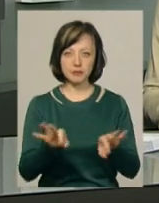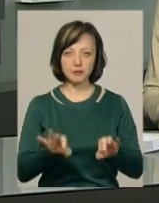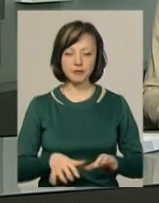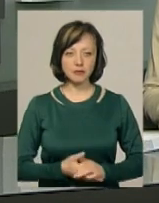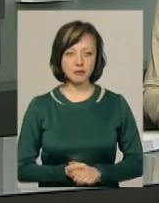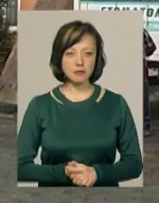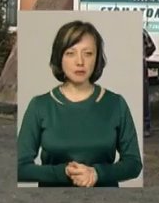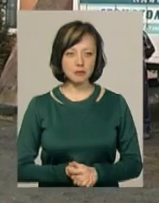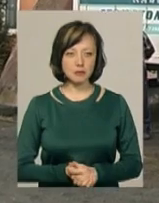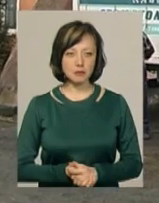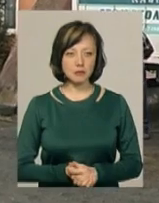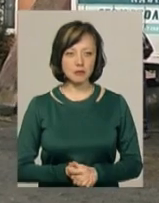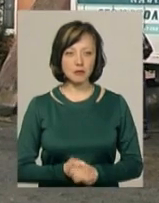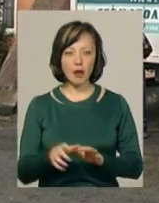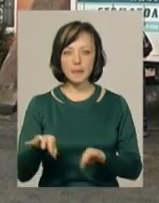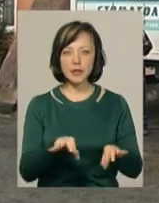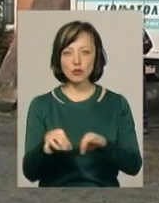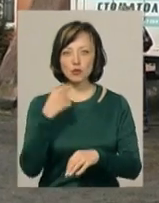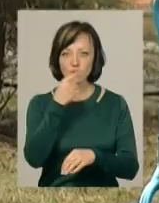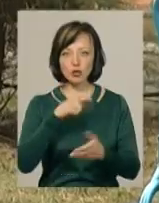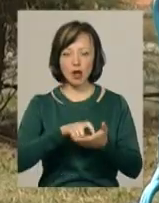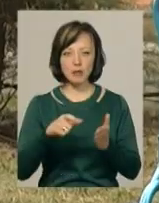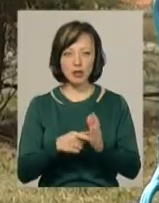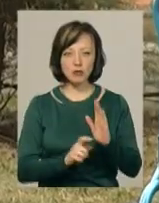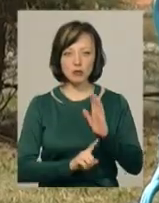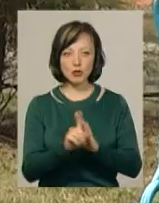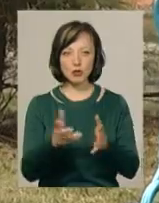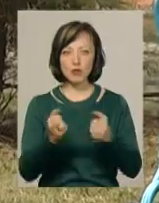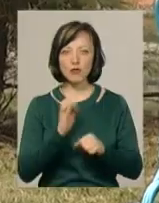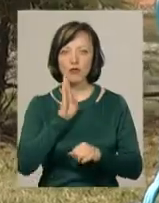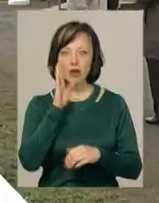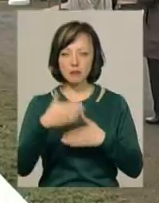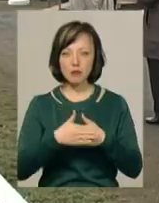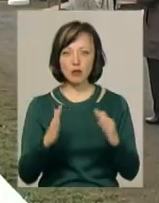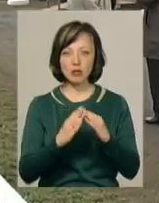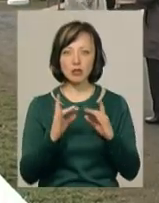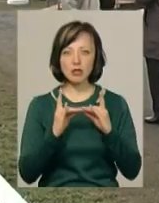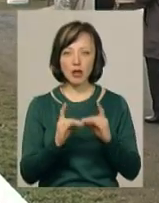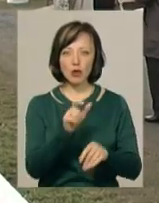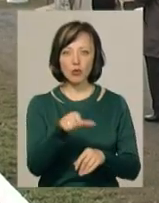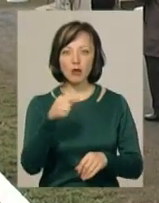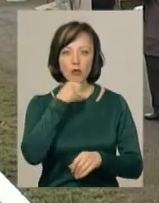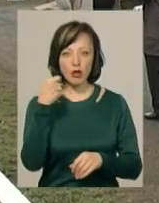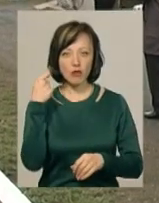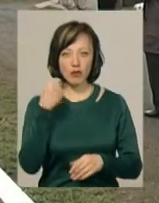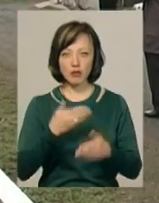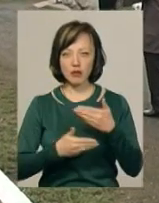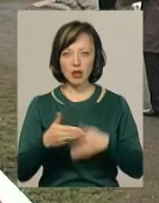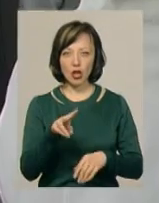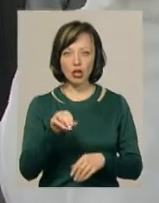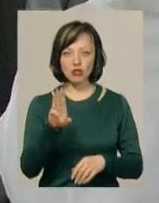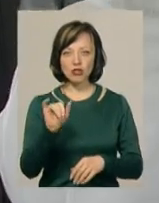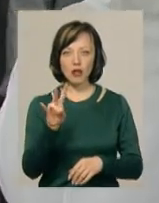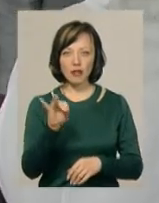Поробок. Пересувний стоматологічний кабінет розпочав прийом вранці біля будинку інтернату для людей похилого віку та інвалідів у